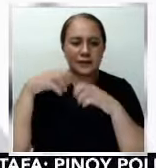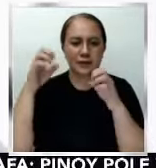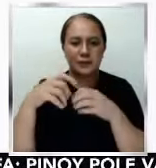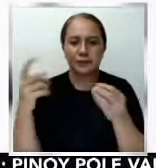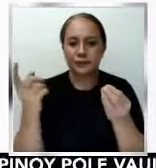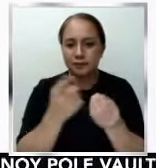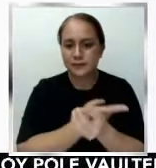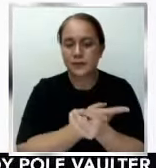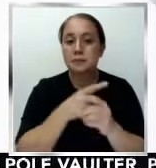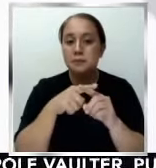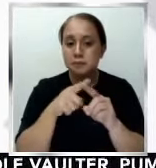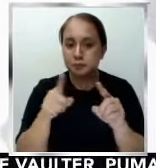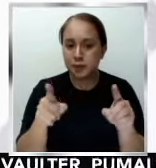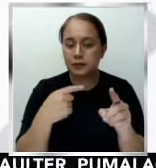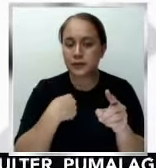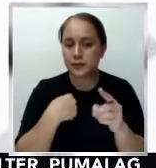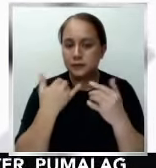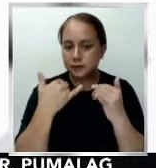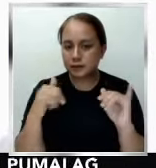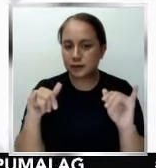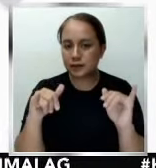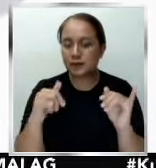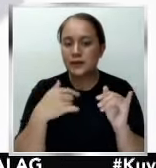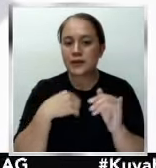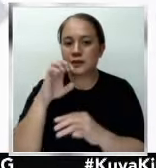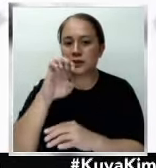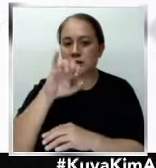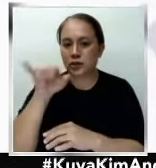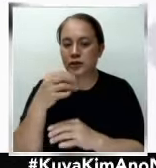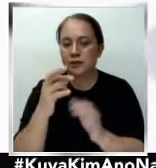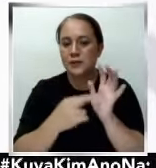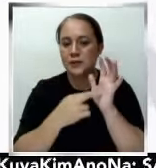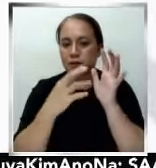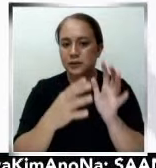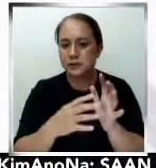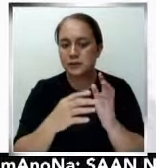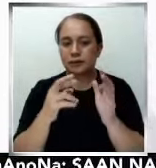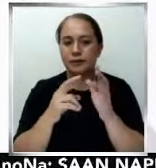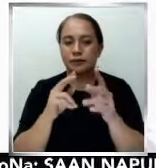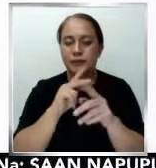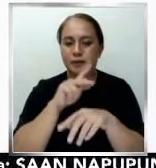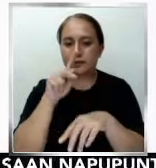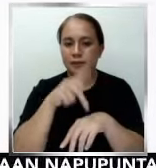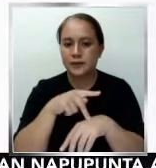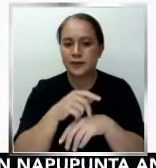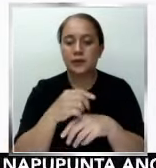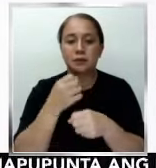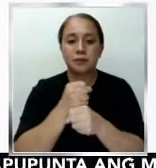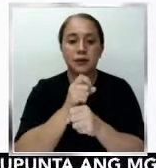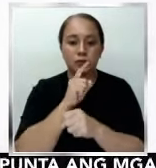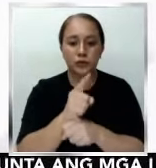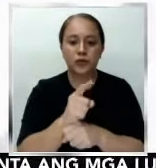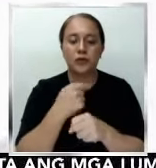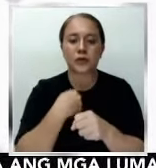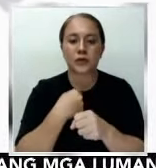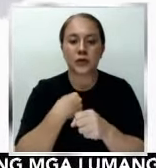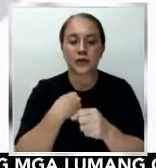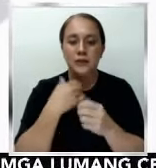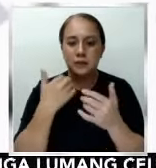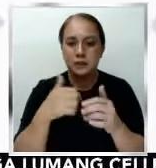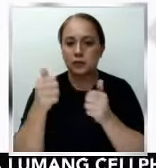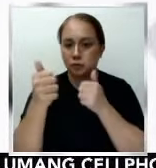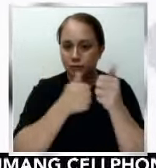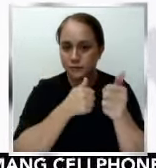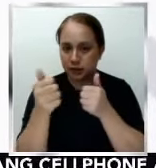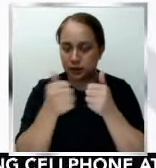pero nanindigan sila na si EJ pa rin ang magre-representa sa Pilipinas. Sisiguruhin daw nila na makakalaban pa rin si Obiena sa